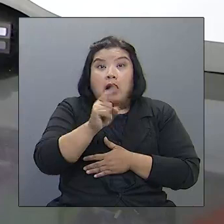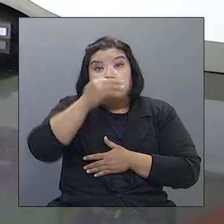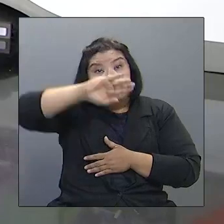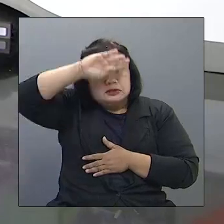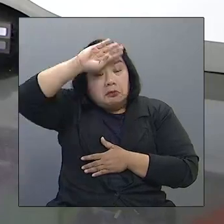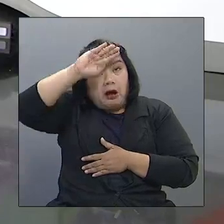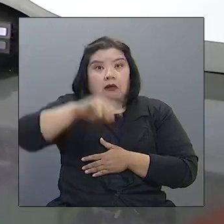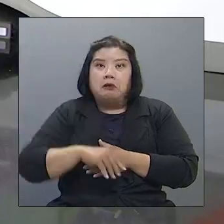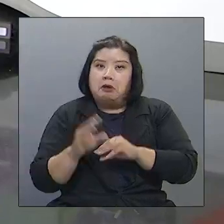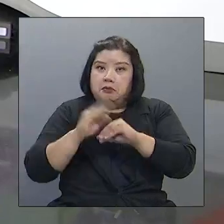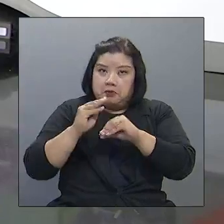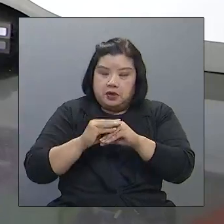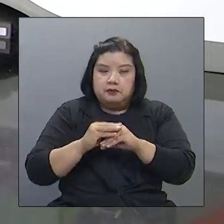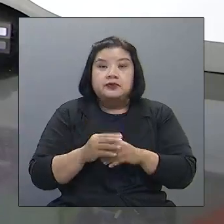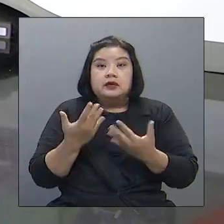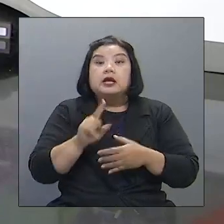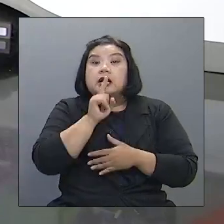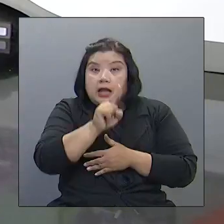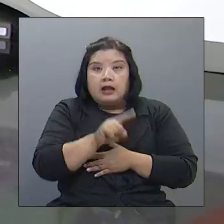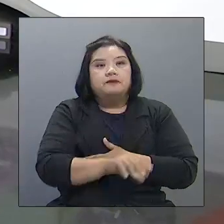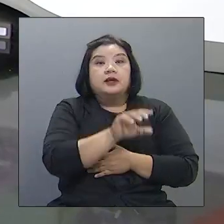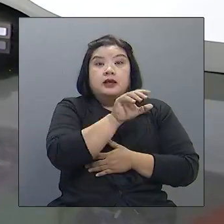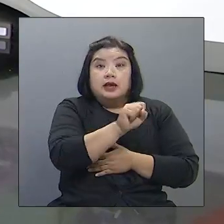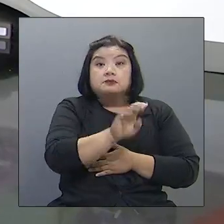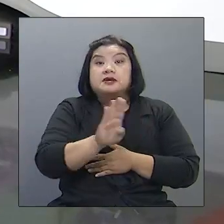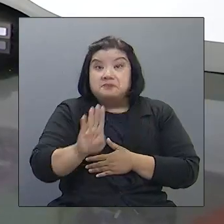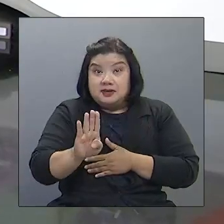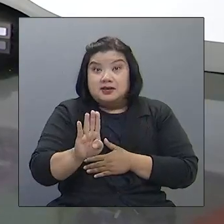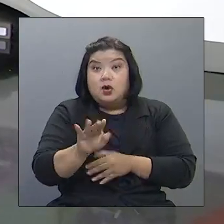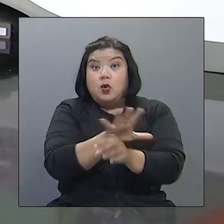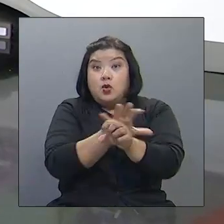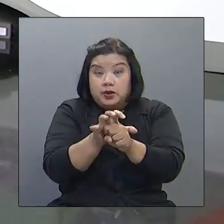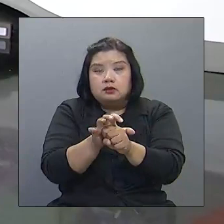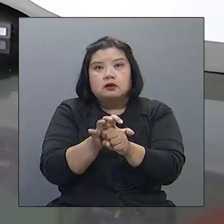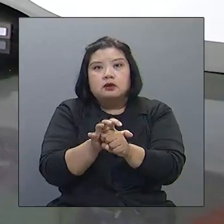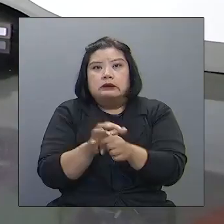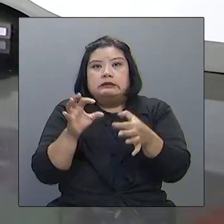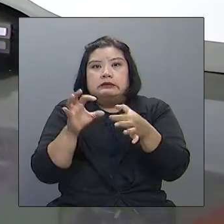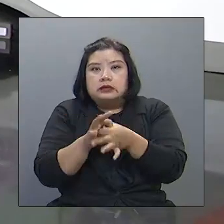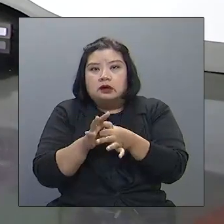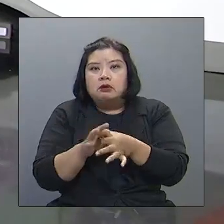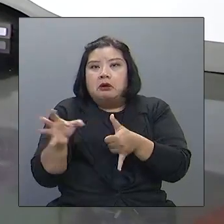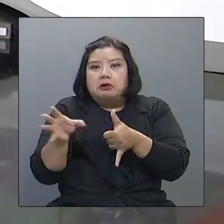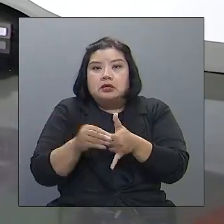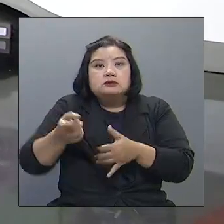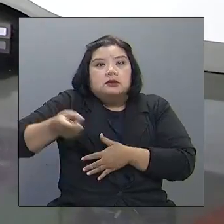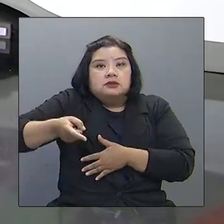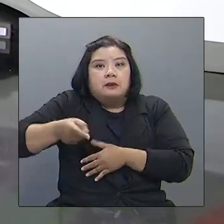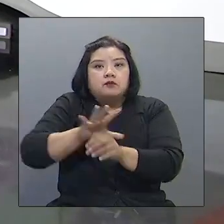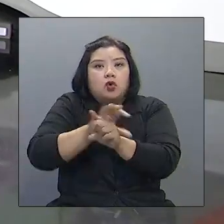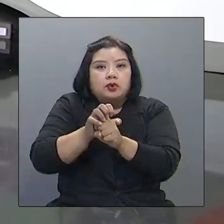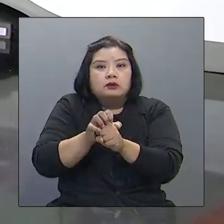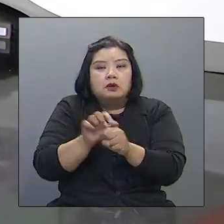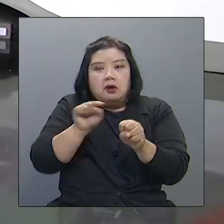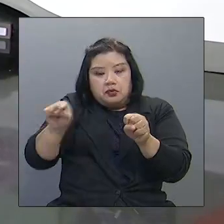น XBB เข้าข่ายที่นักวิจัยทั่วโลกกำลังจับตาว่ามันจะเป็นตัวแปรสำคัญของโควิด19อีกครั้งหรือเปล่า